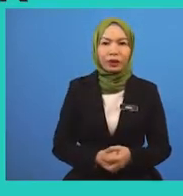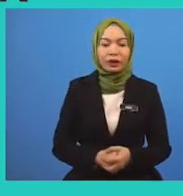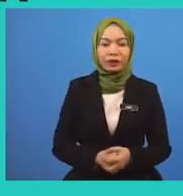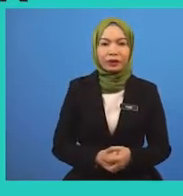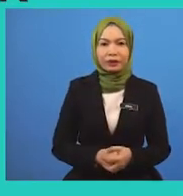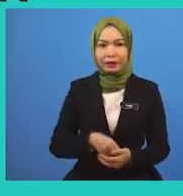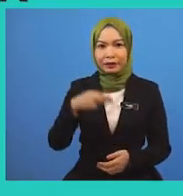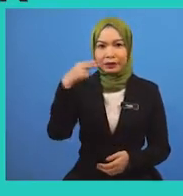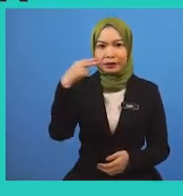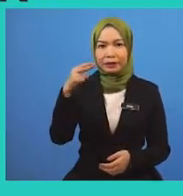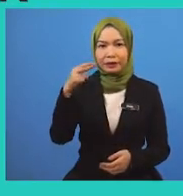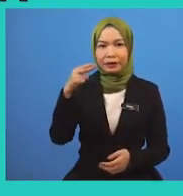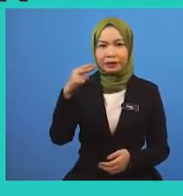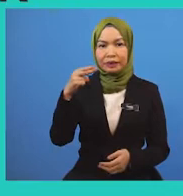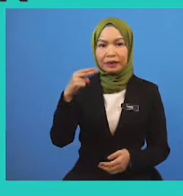iaitu